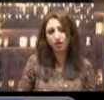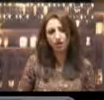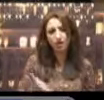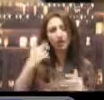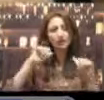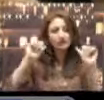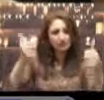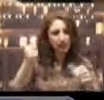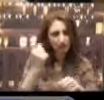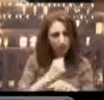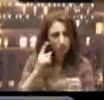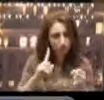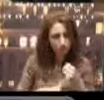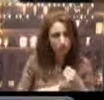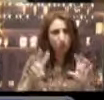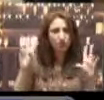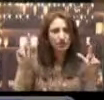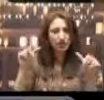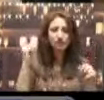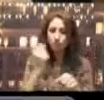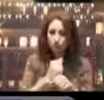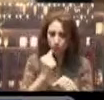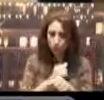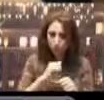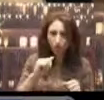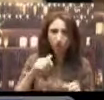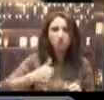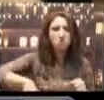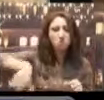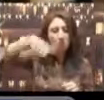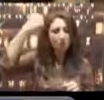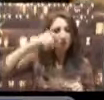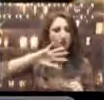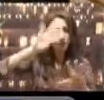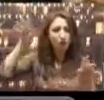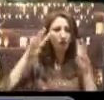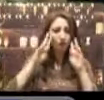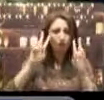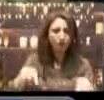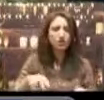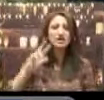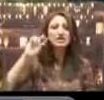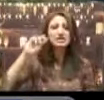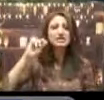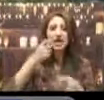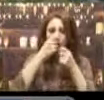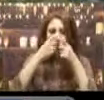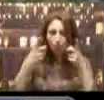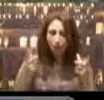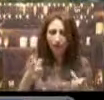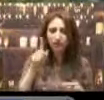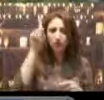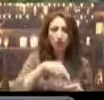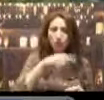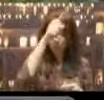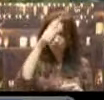سينما وعمل في التلفزيون متميزه جدا وحققت نجاح كبير زي الورد واكس وخمس